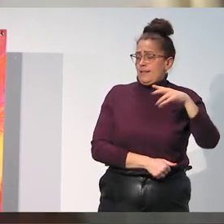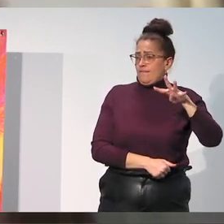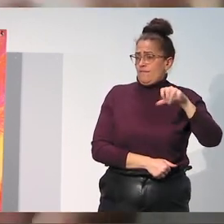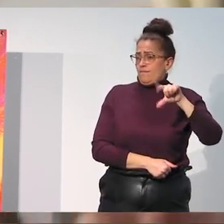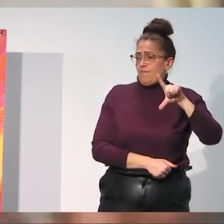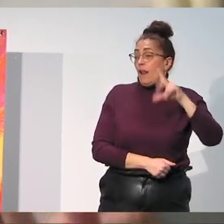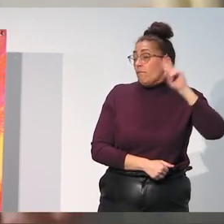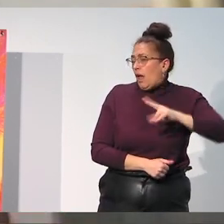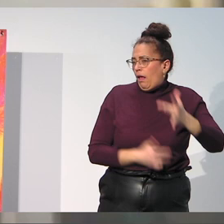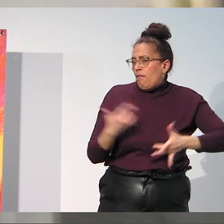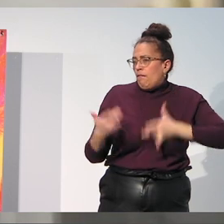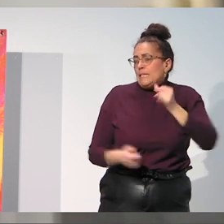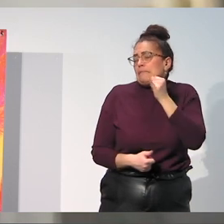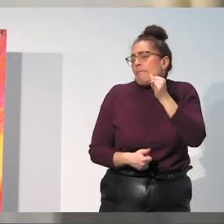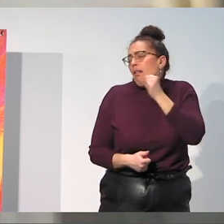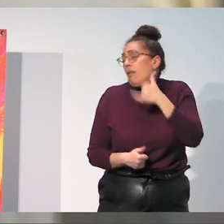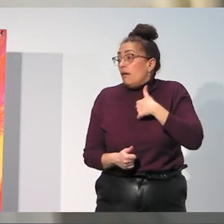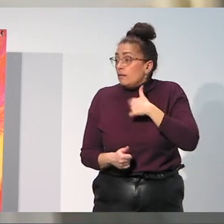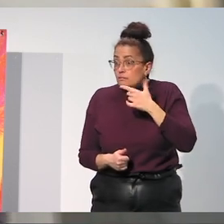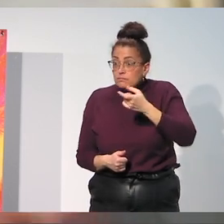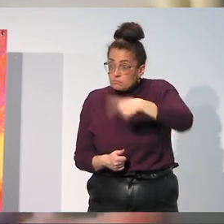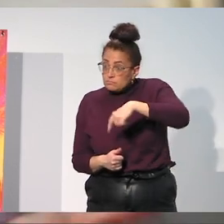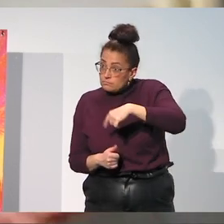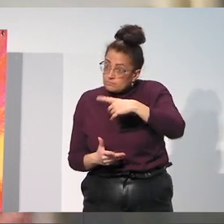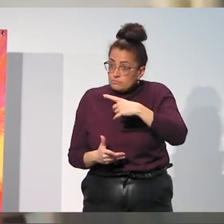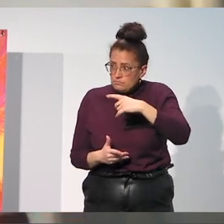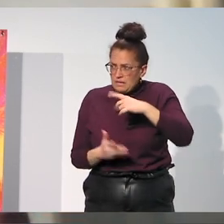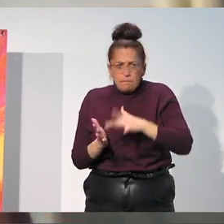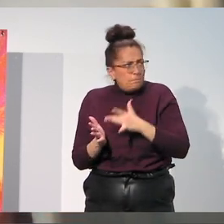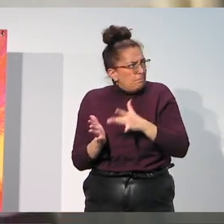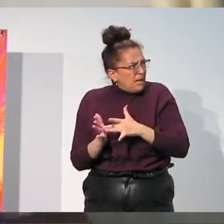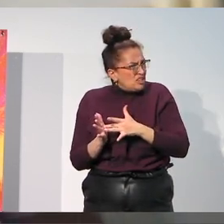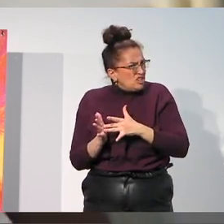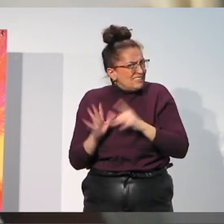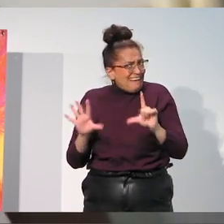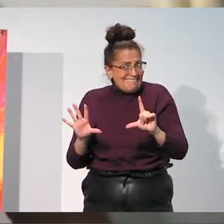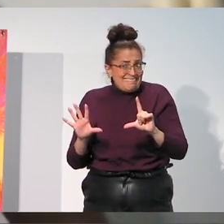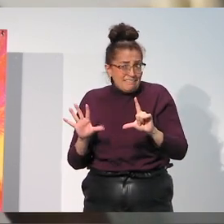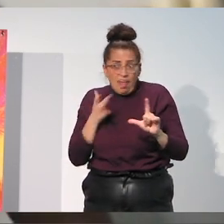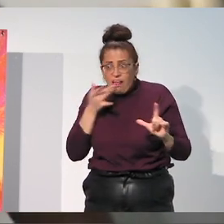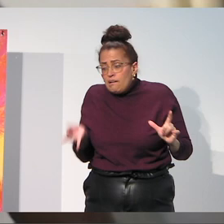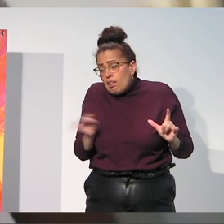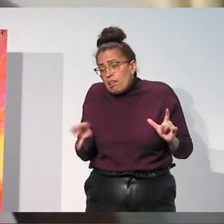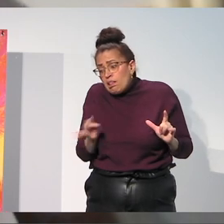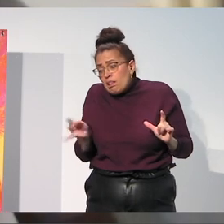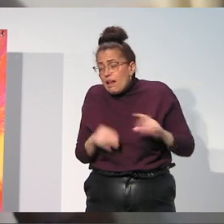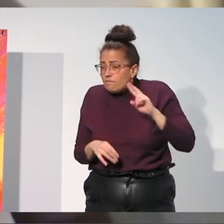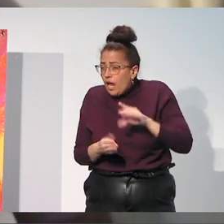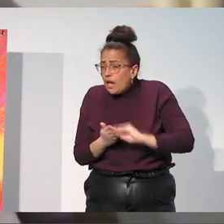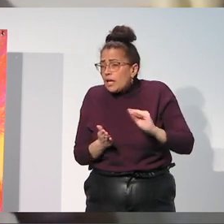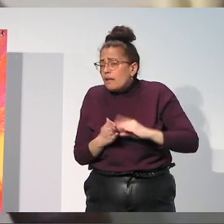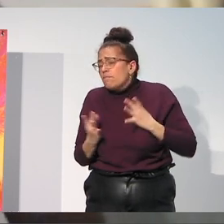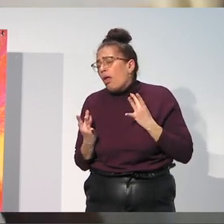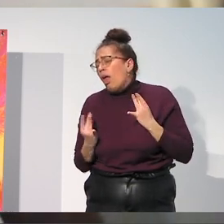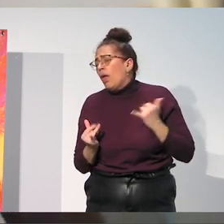qui est sublimissime. C'est une scène, c'est 7 pages. Et elle est tellement bien écrite et raconte si bien